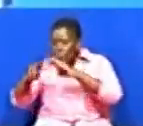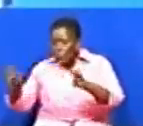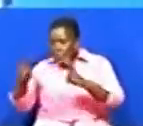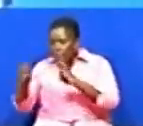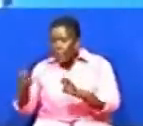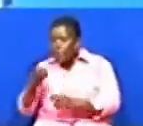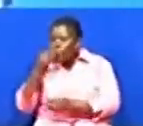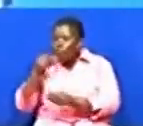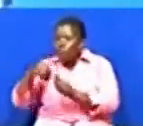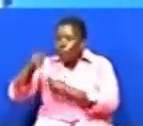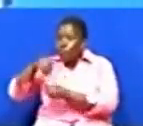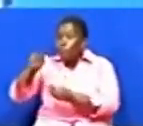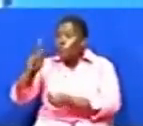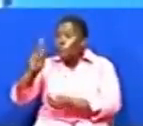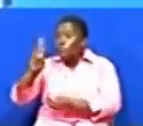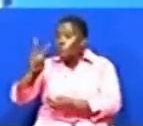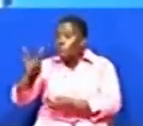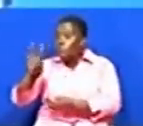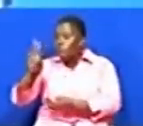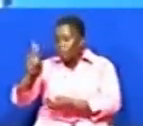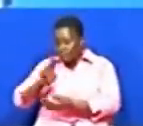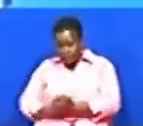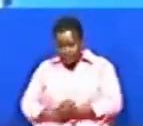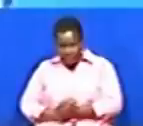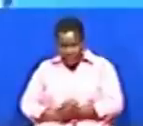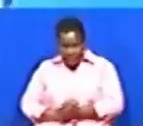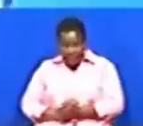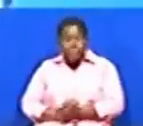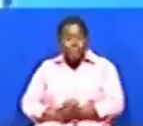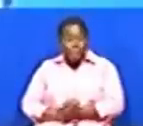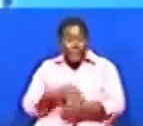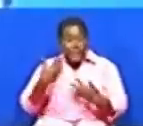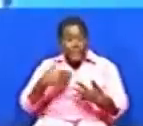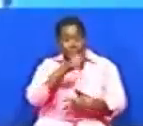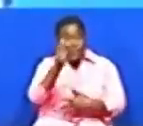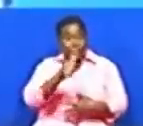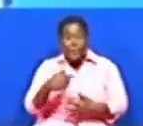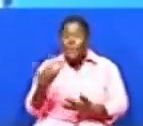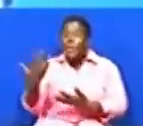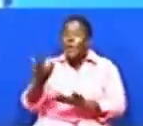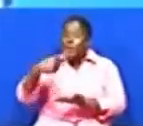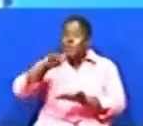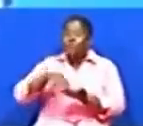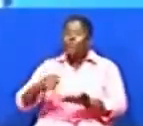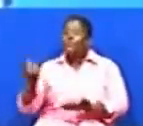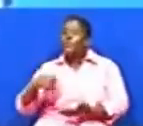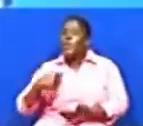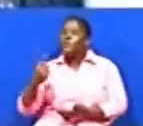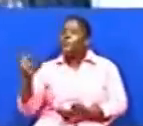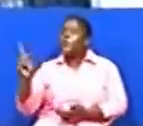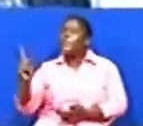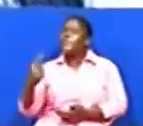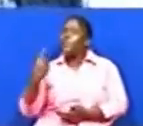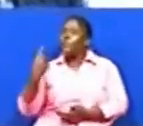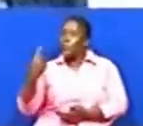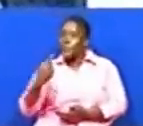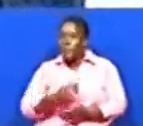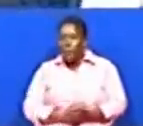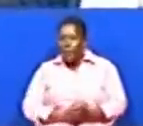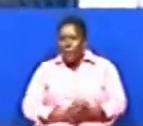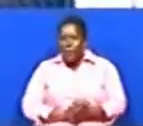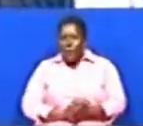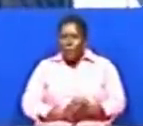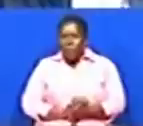sumkuvu nchini katika wilaya ya Kongwa, na hivyo kuiwezesha nchi kuwa na kituo cha kupima sumkuvu kwenye mazao ya